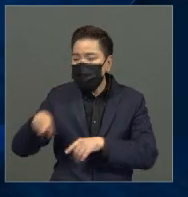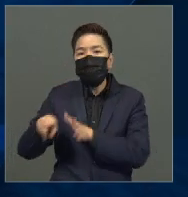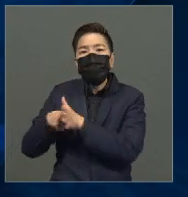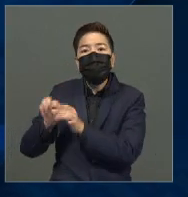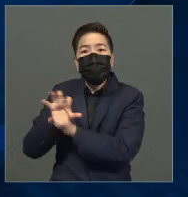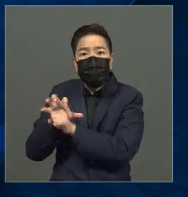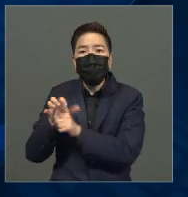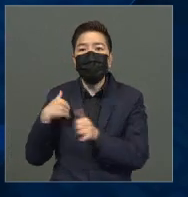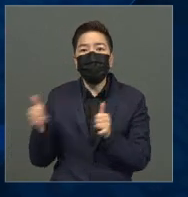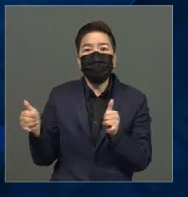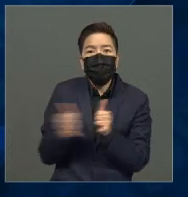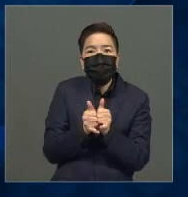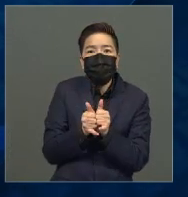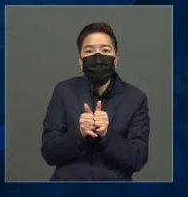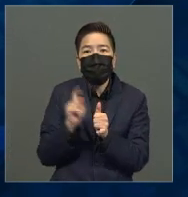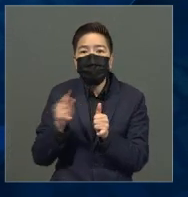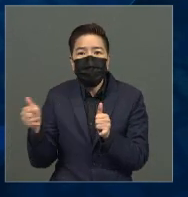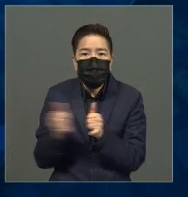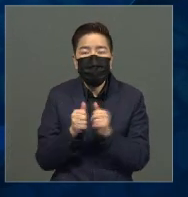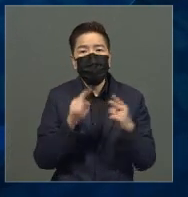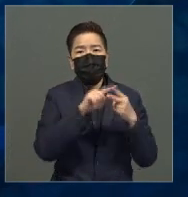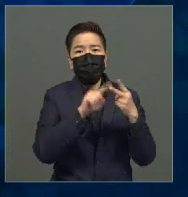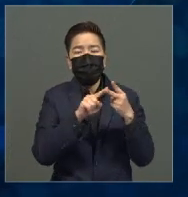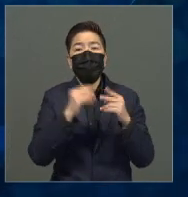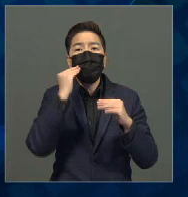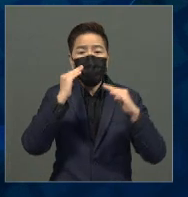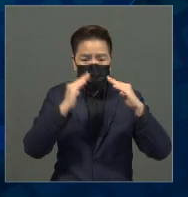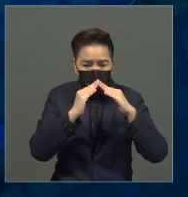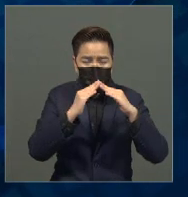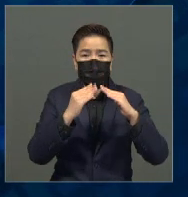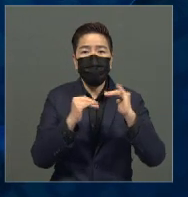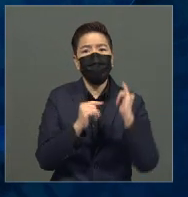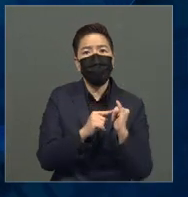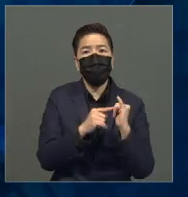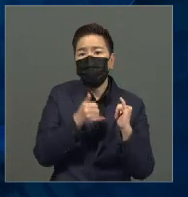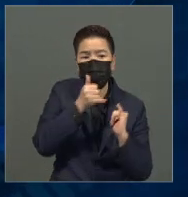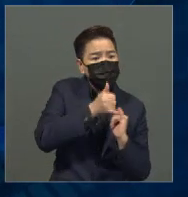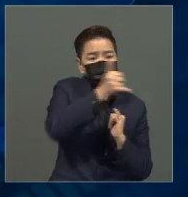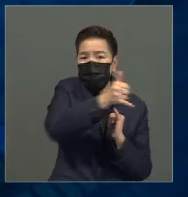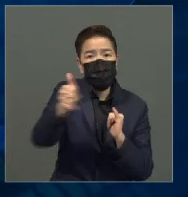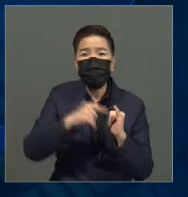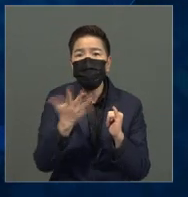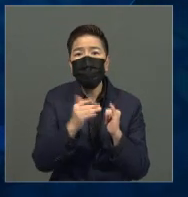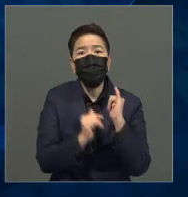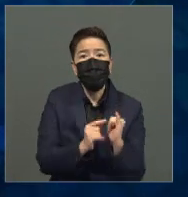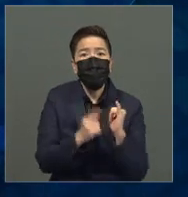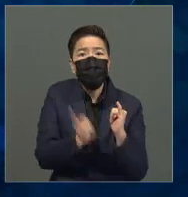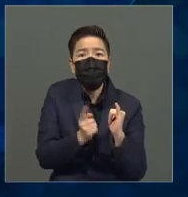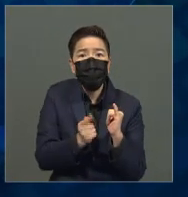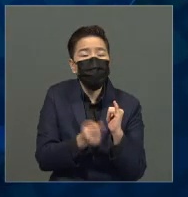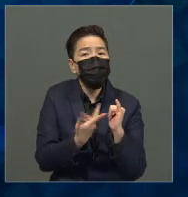โดยทั้งสองท่านนะคะในประวัตินั้นเป็นผู้ที่อยู่บ้านติดเตียงไม่ได้ไปในที่ชุมชนหรือพื้นที่เสี่ยง